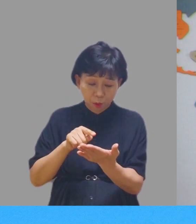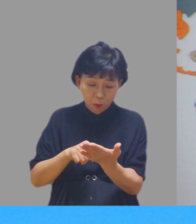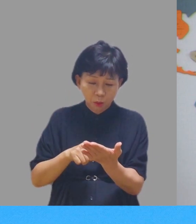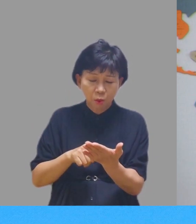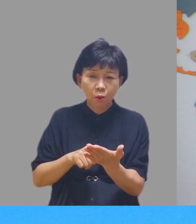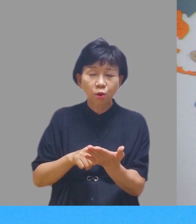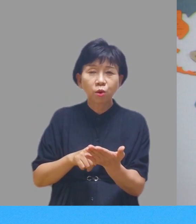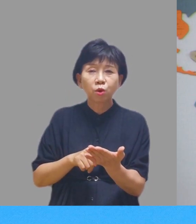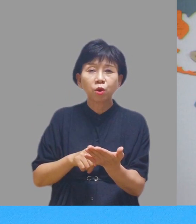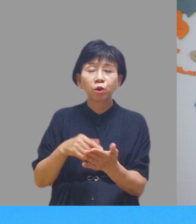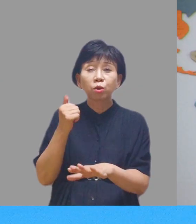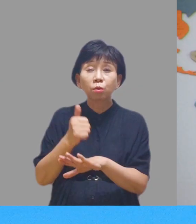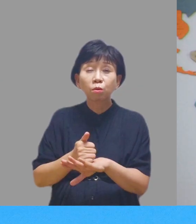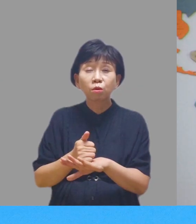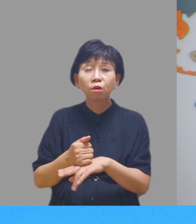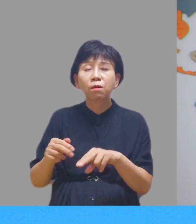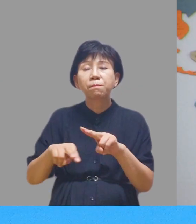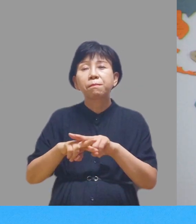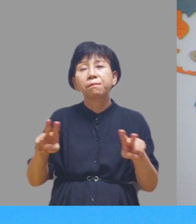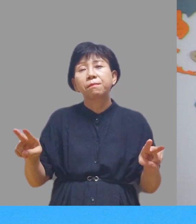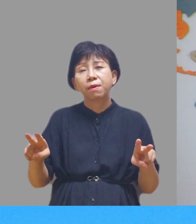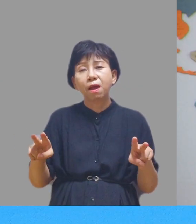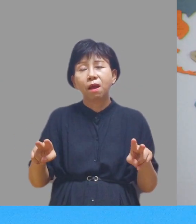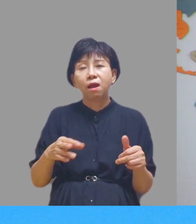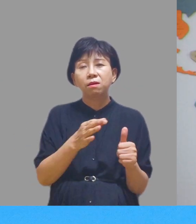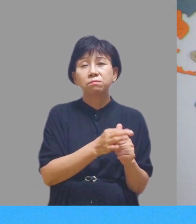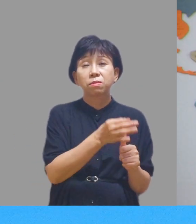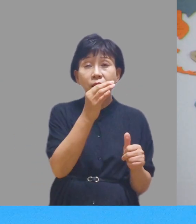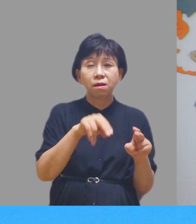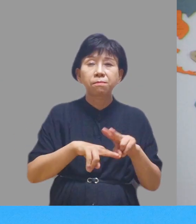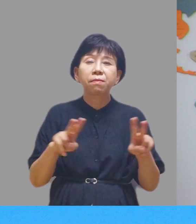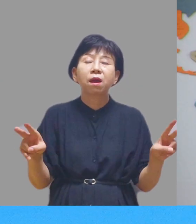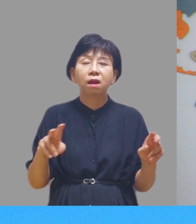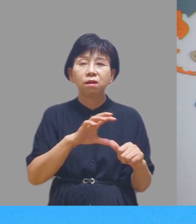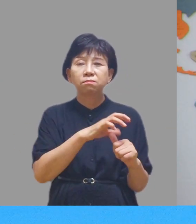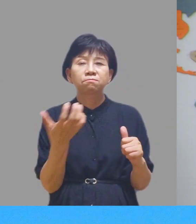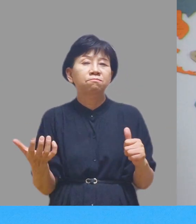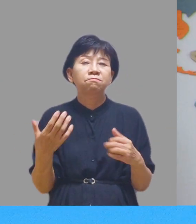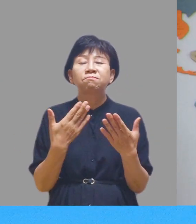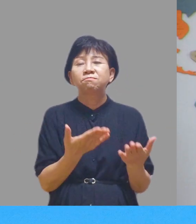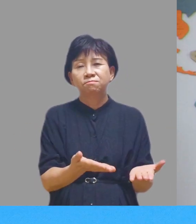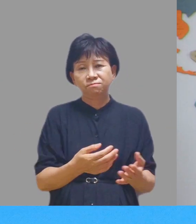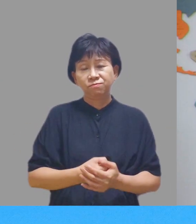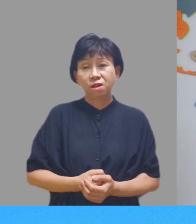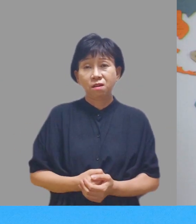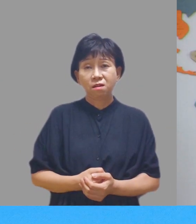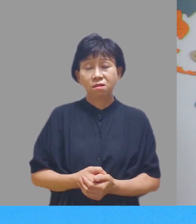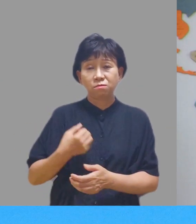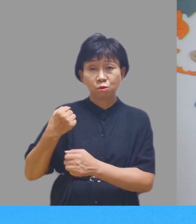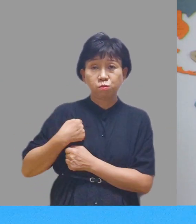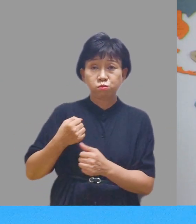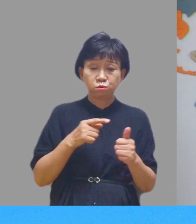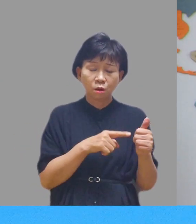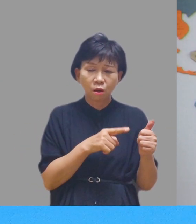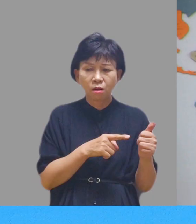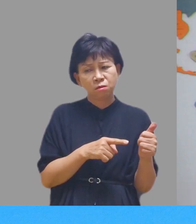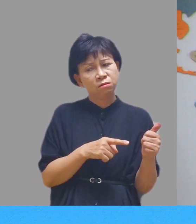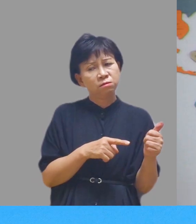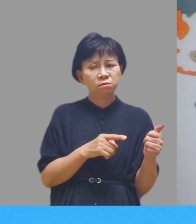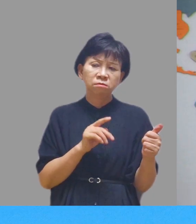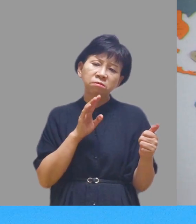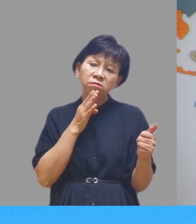일이 생겼습니다. 그런데 이 소식이 병사에게 전해졌을 때 그 병사는 믿지